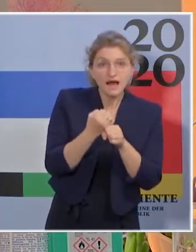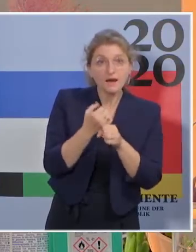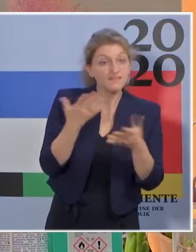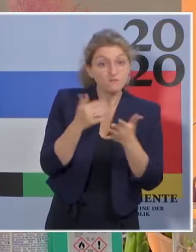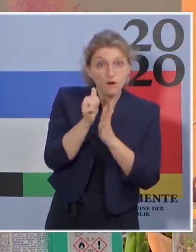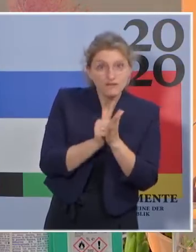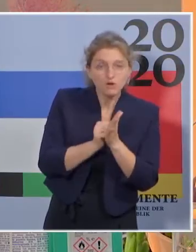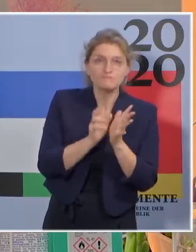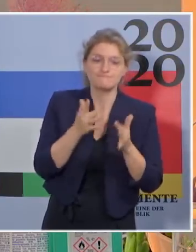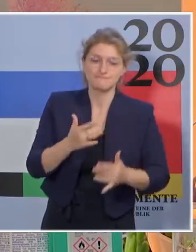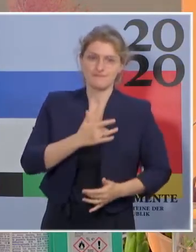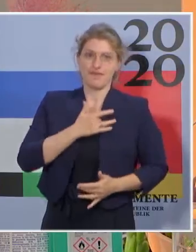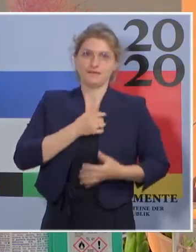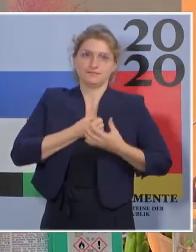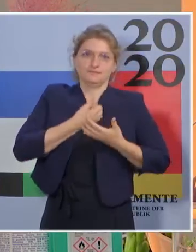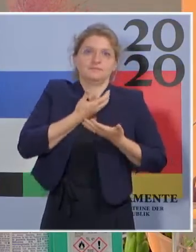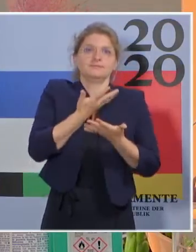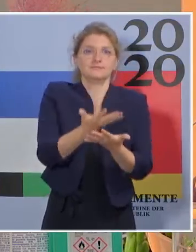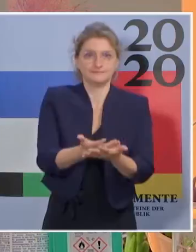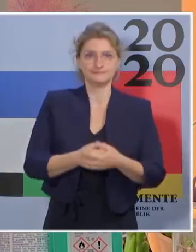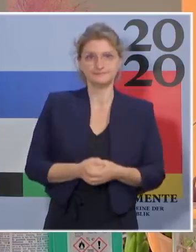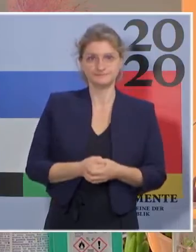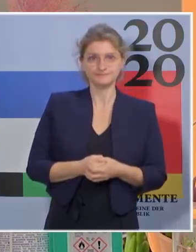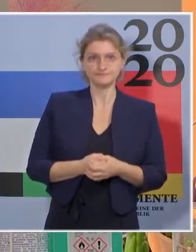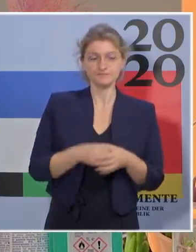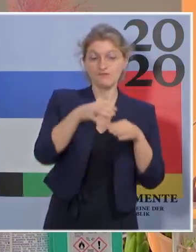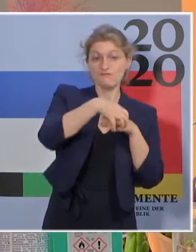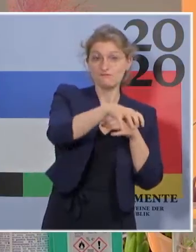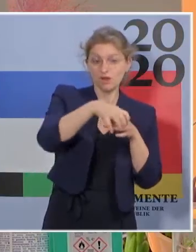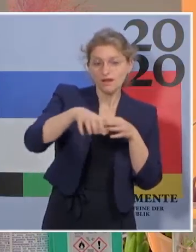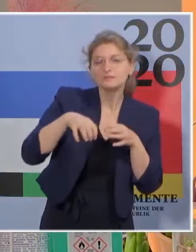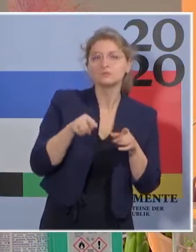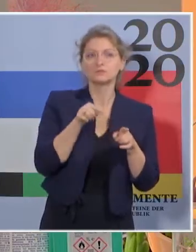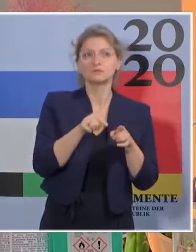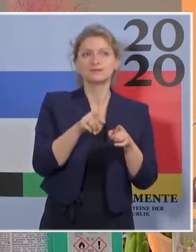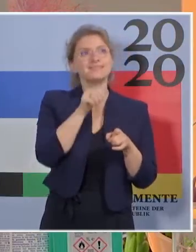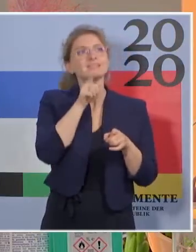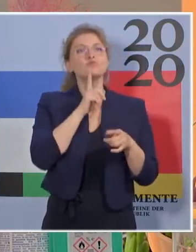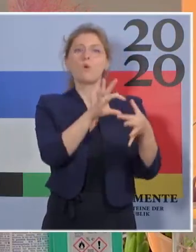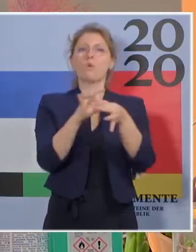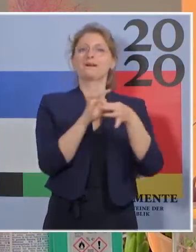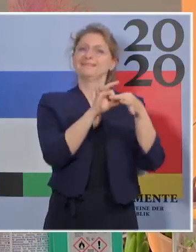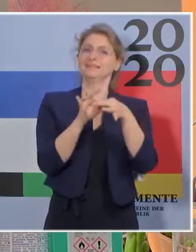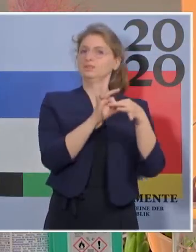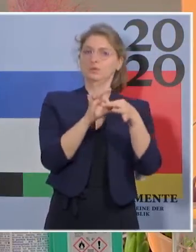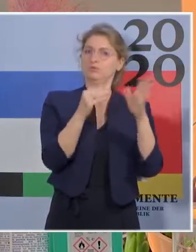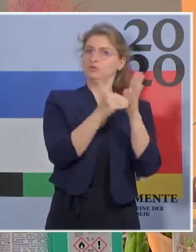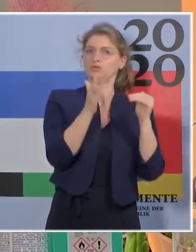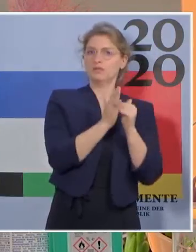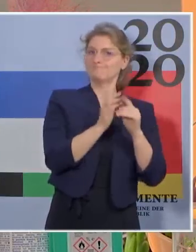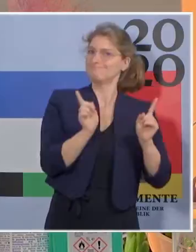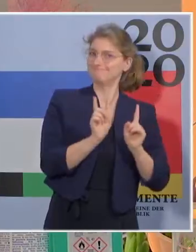seinen Anfang. Föderalismus ist mehr als ein Organisationsprinzip. Es ist Ausdruck